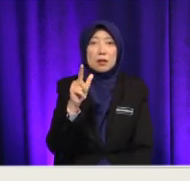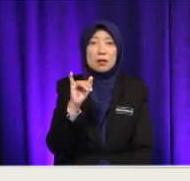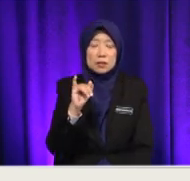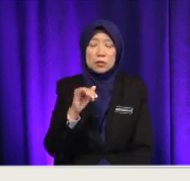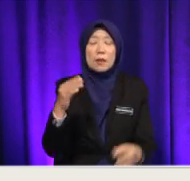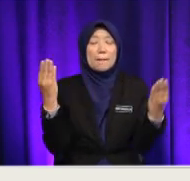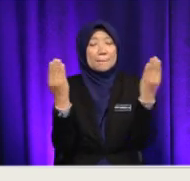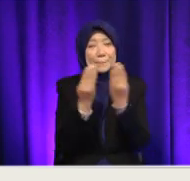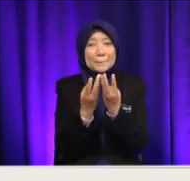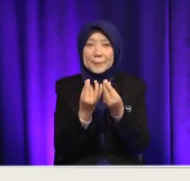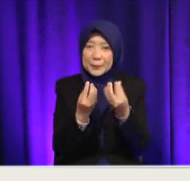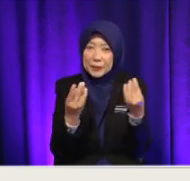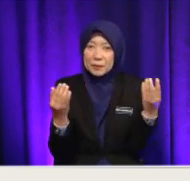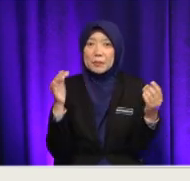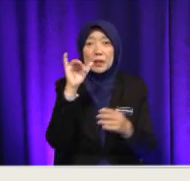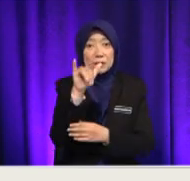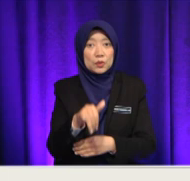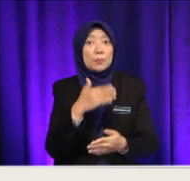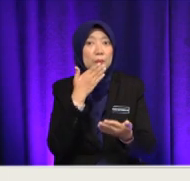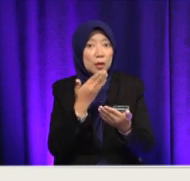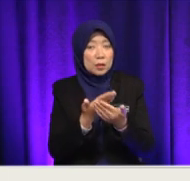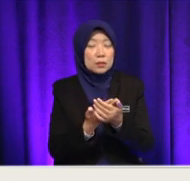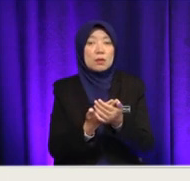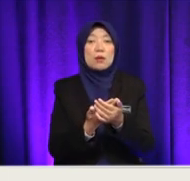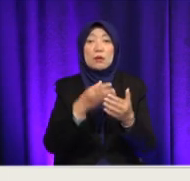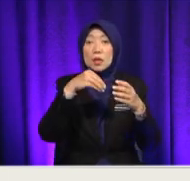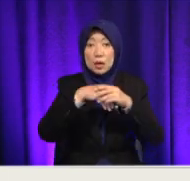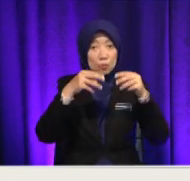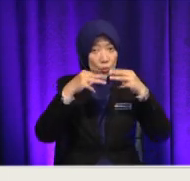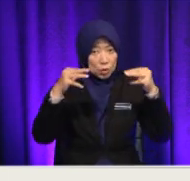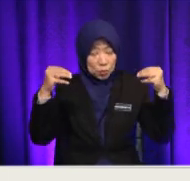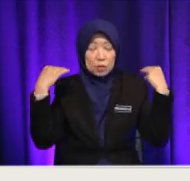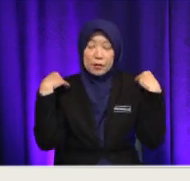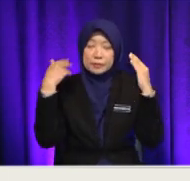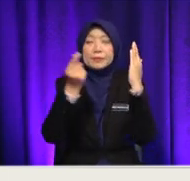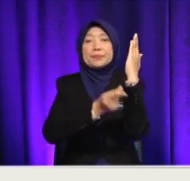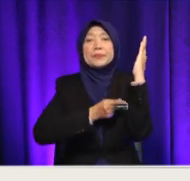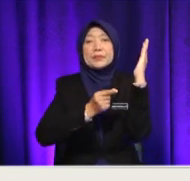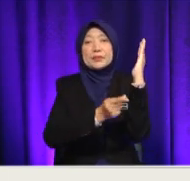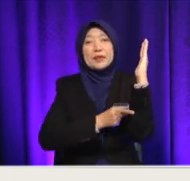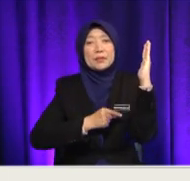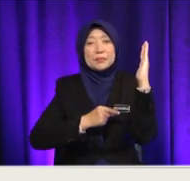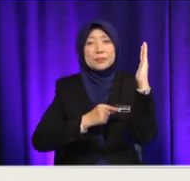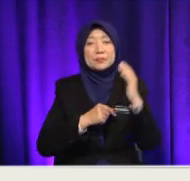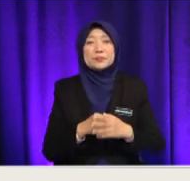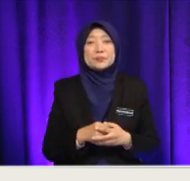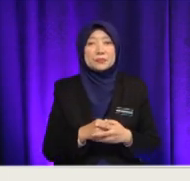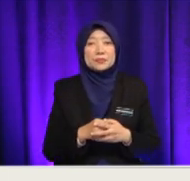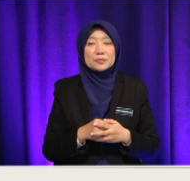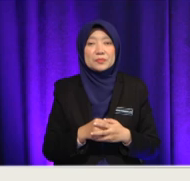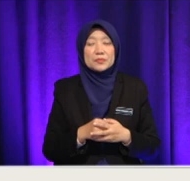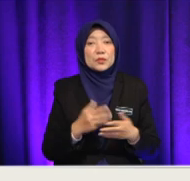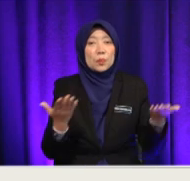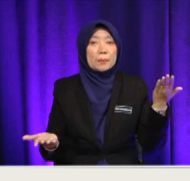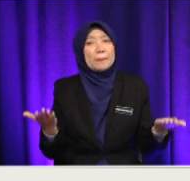Kita tengok dalam wayar-wayar semua tu kan ada getah gitu getah terbulkan. Alright. Okey. So kita pergi perbandingan perbezaan